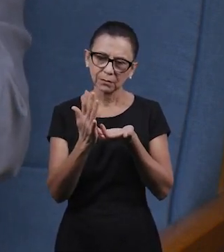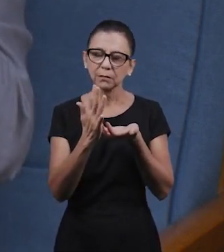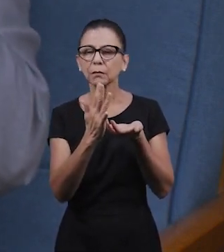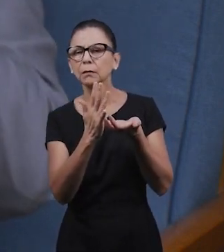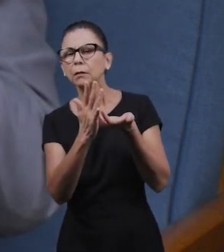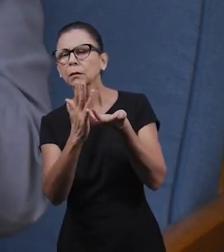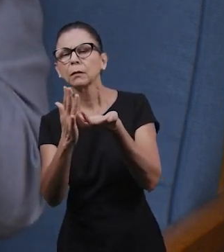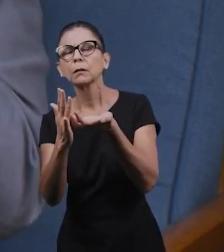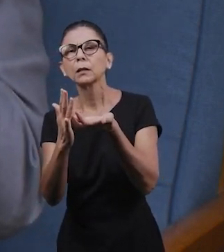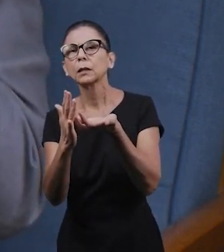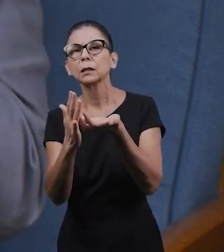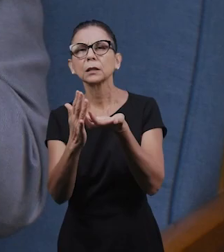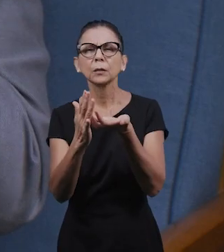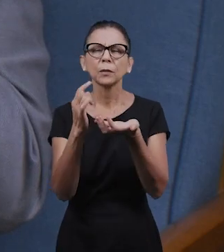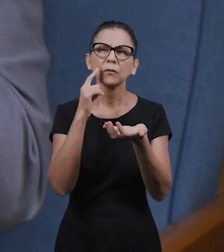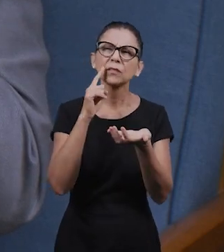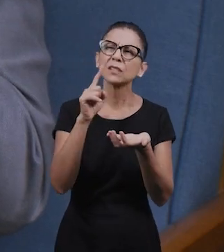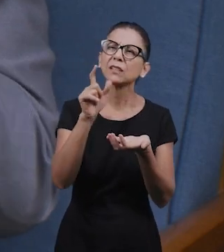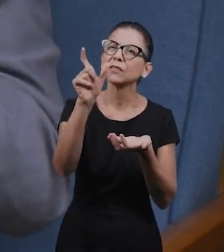pour identifier